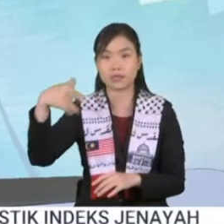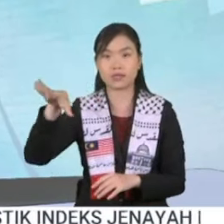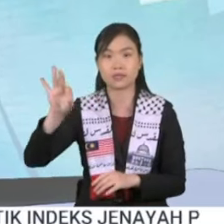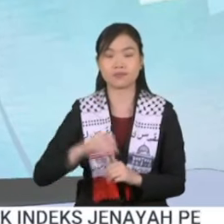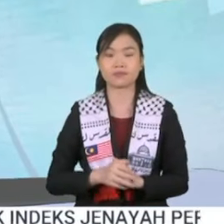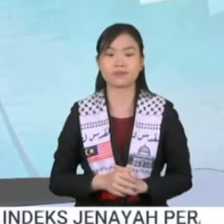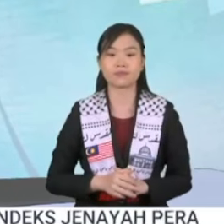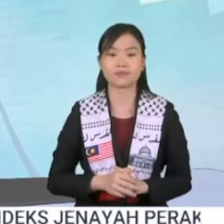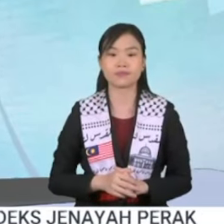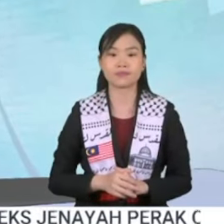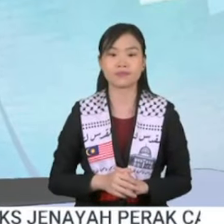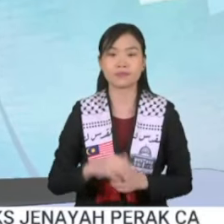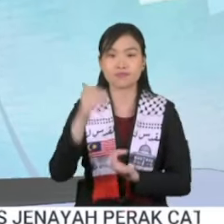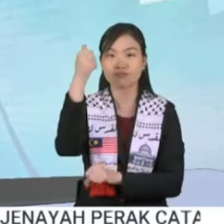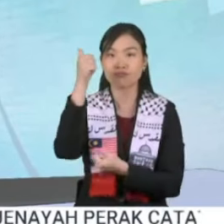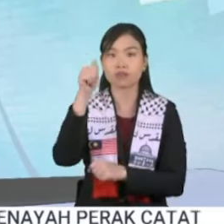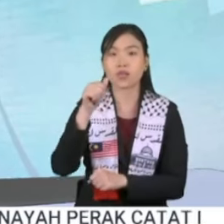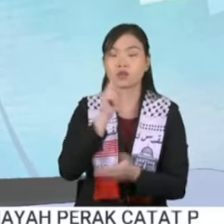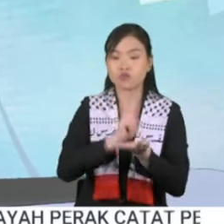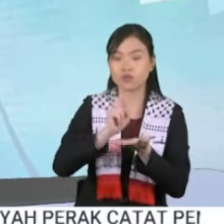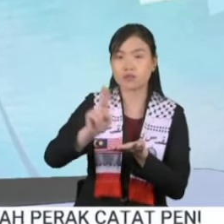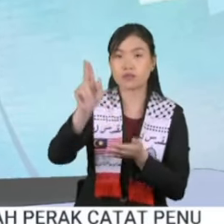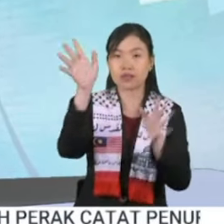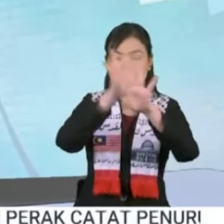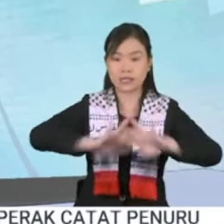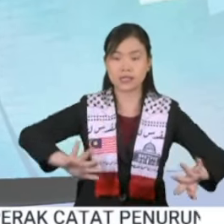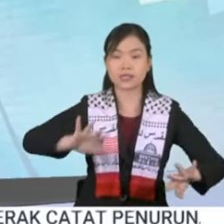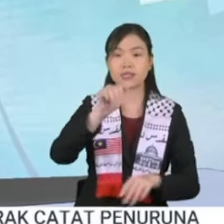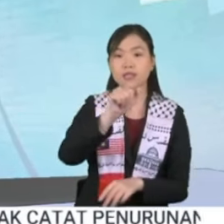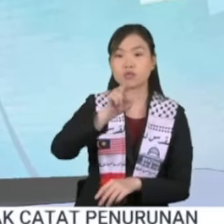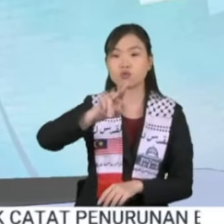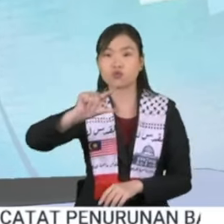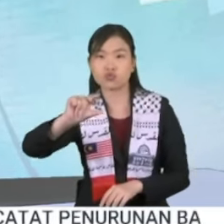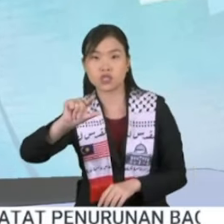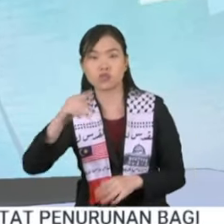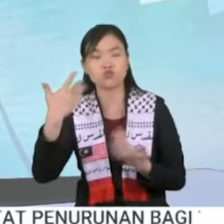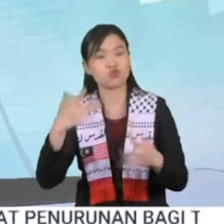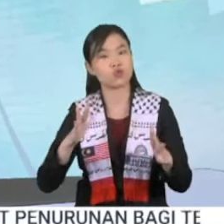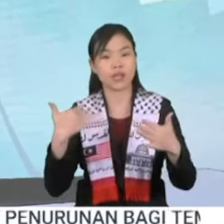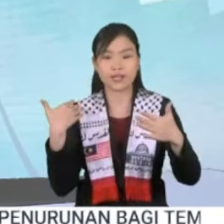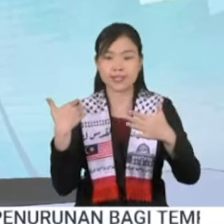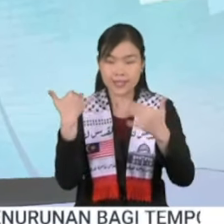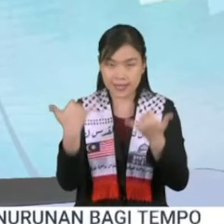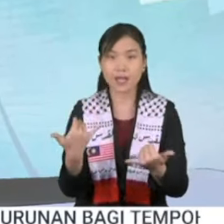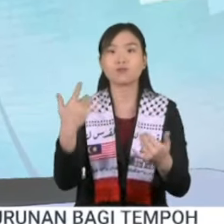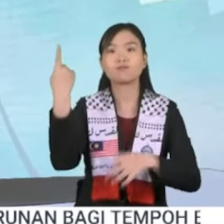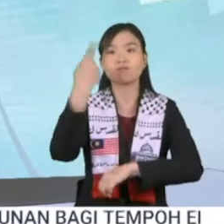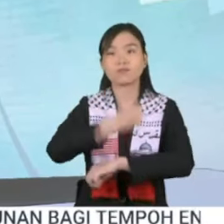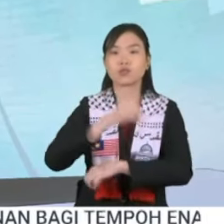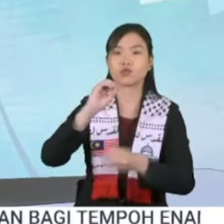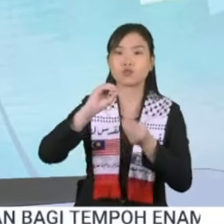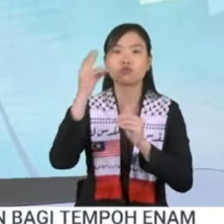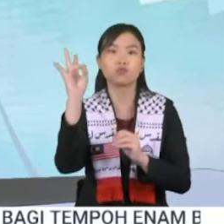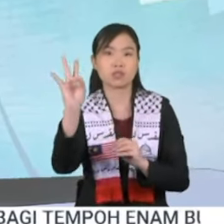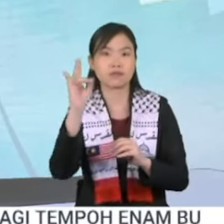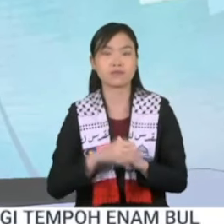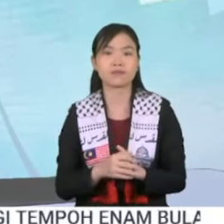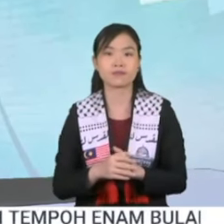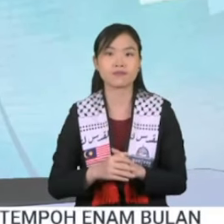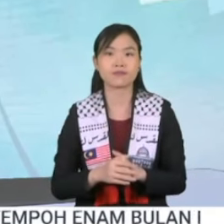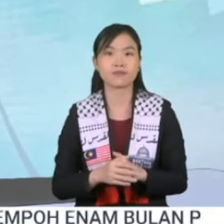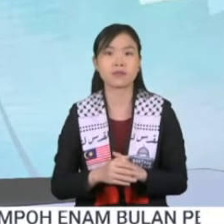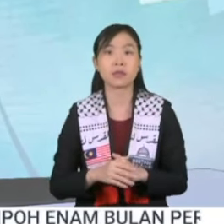Sukan Universiti ASEAN AUG 2024 masuk hari ketujuh. Kontinjen negara masih belum menghampiri separuh